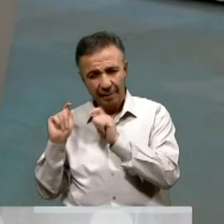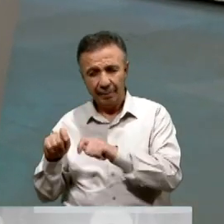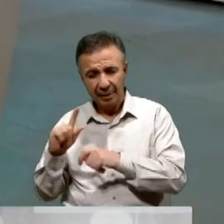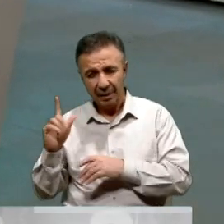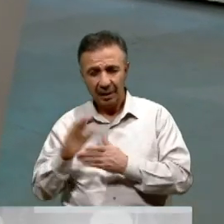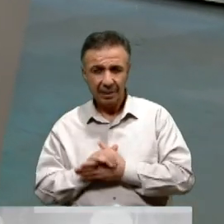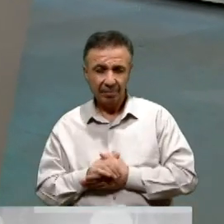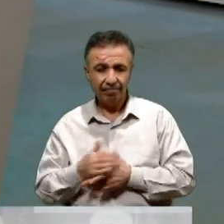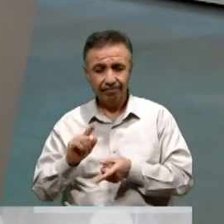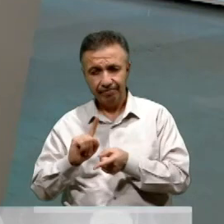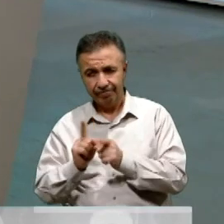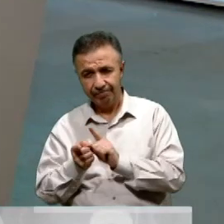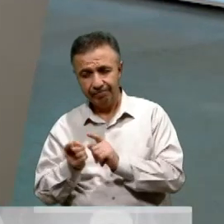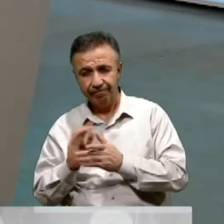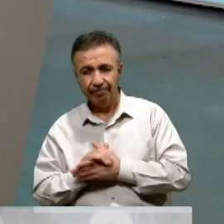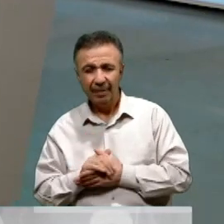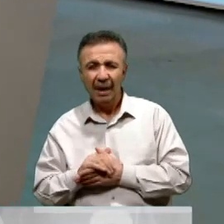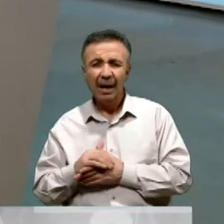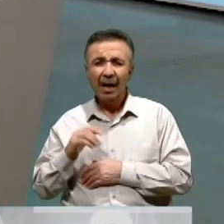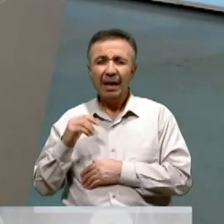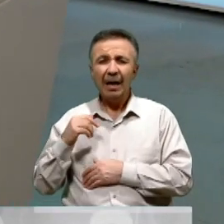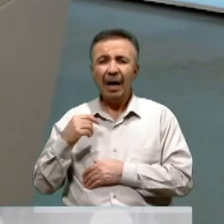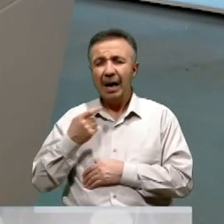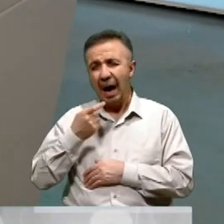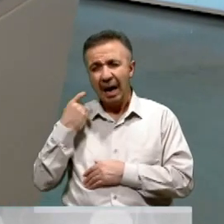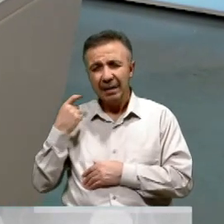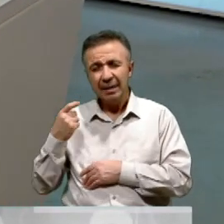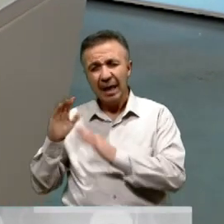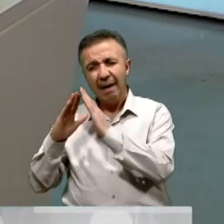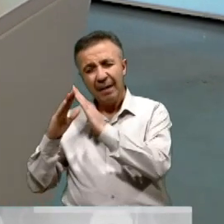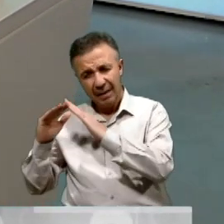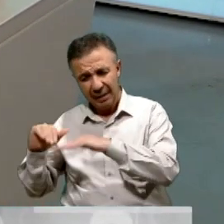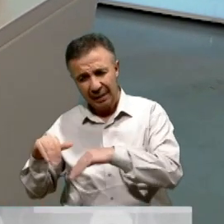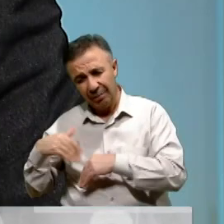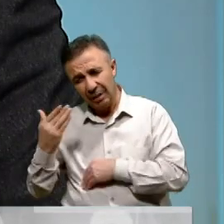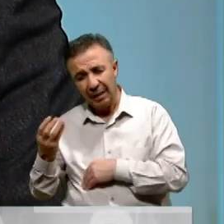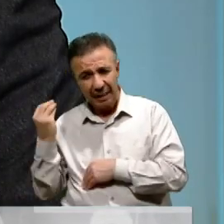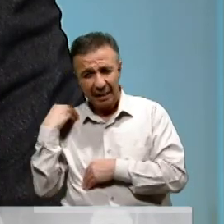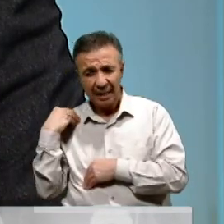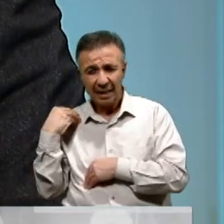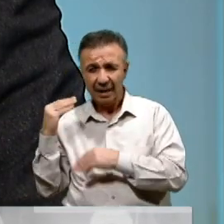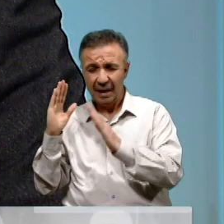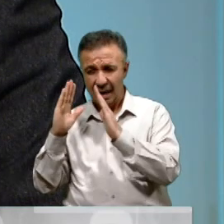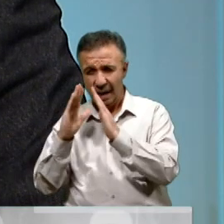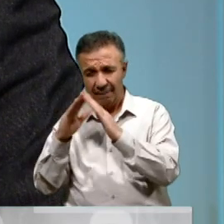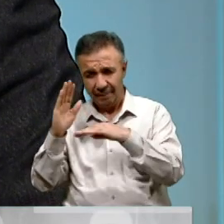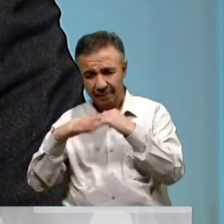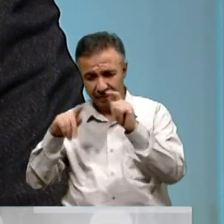dönüşüm için de bir takım programlar yapılıyor. Bu programlar efendim